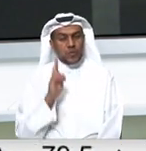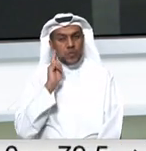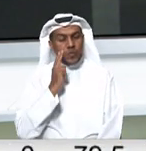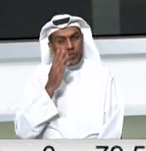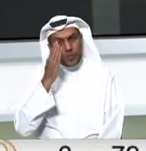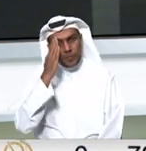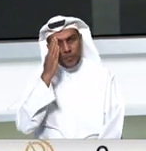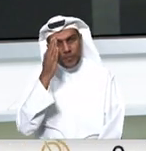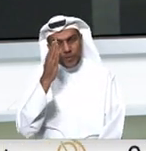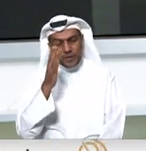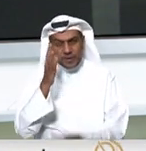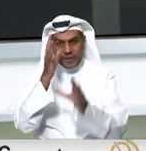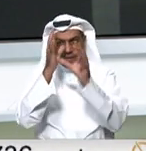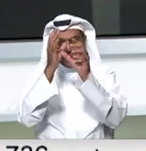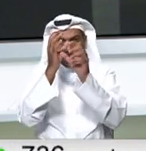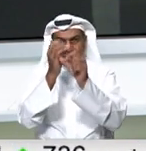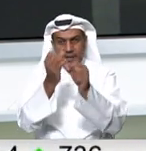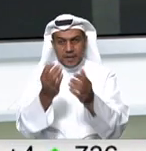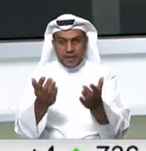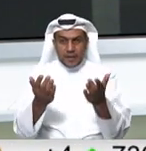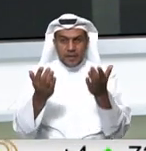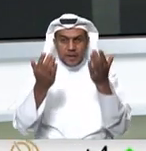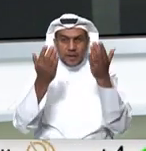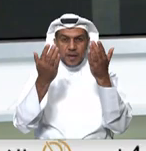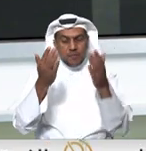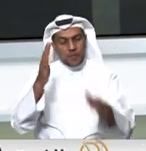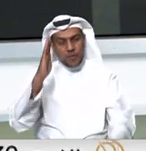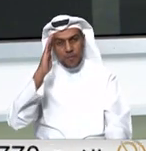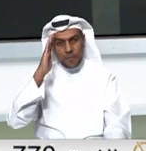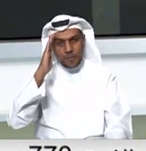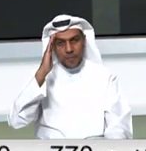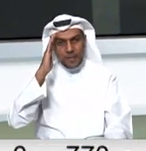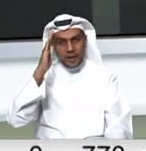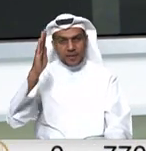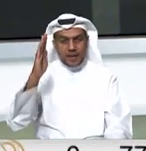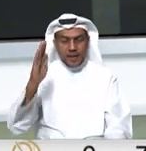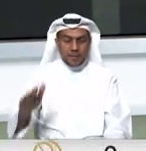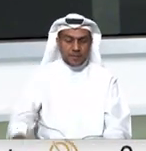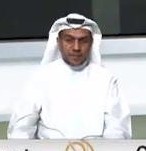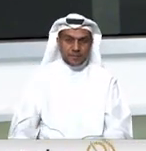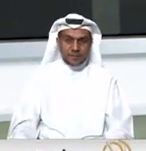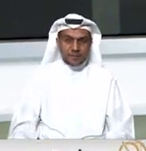المشاهدين الى ان تنتهي نشرتنا الجويه شكرا على حسن المتابعه والان ننتقل الى الزملاء في الاستوديو